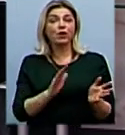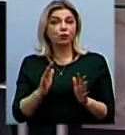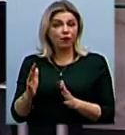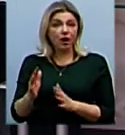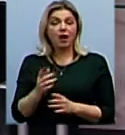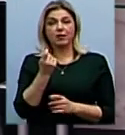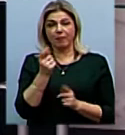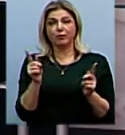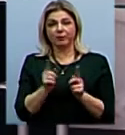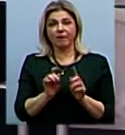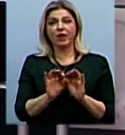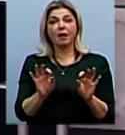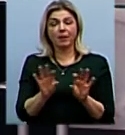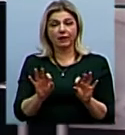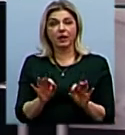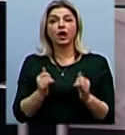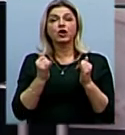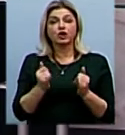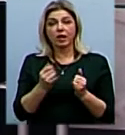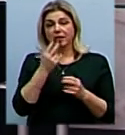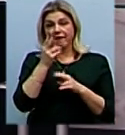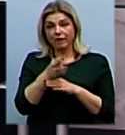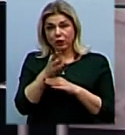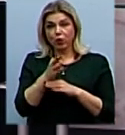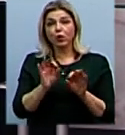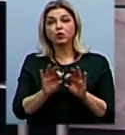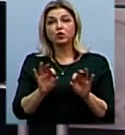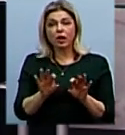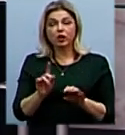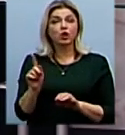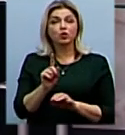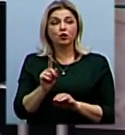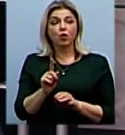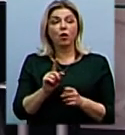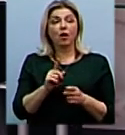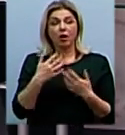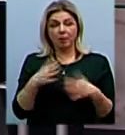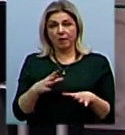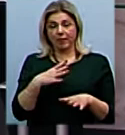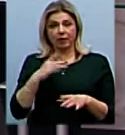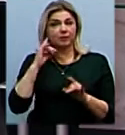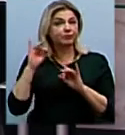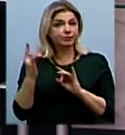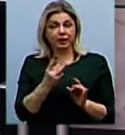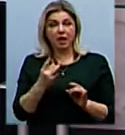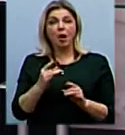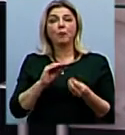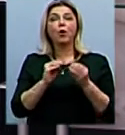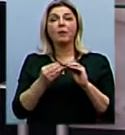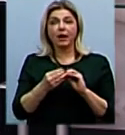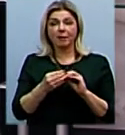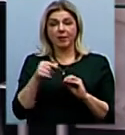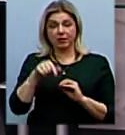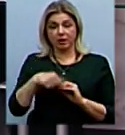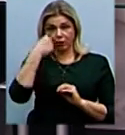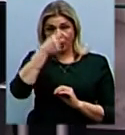б трошки фрагментиком. А зараз я пропоную відеосюжет про те, що, в принципі, стало найбільш резонансною проблемою цього року у Миколаєві. Однією з...